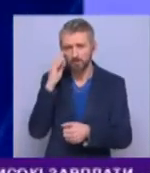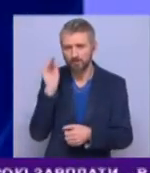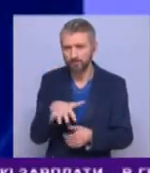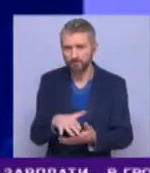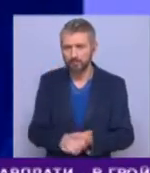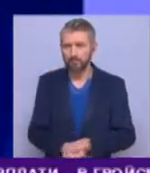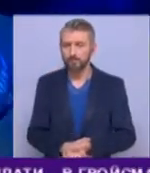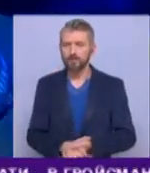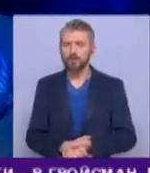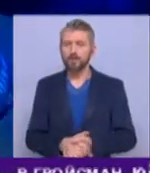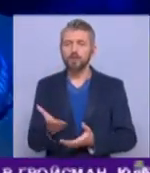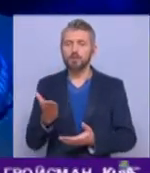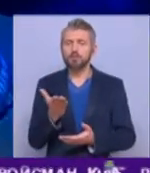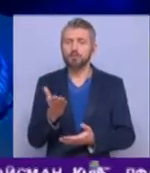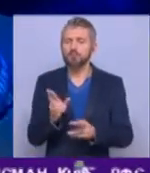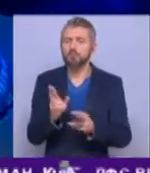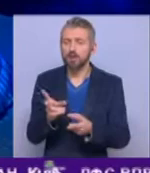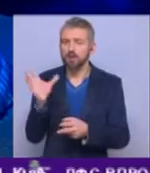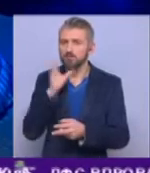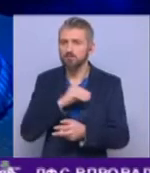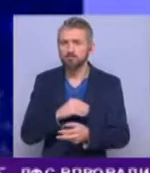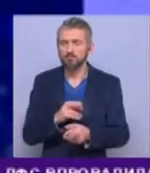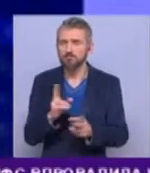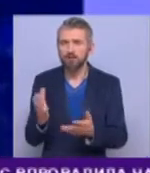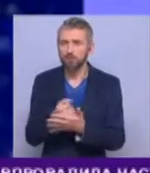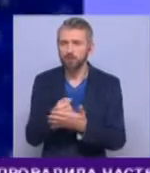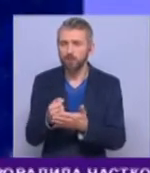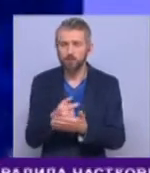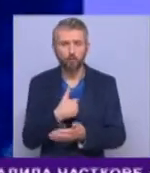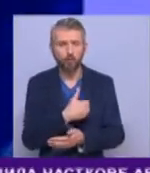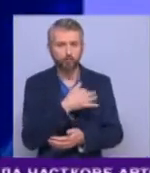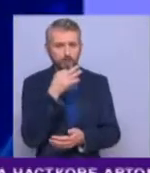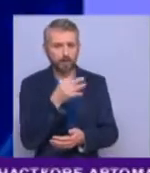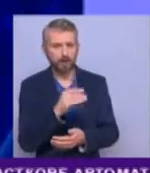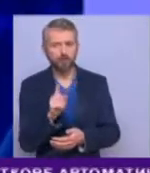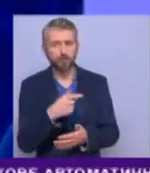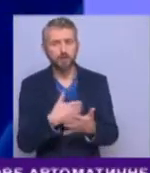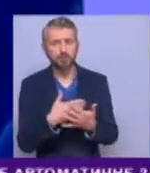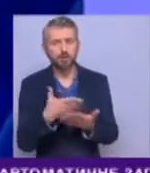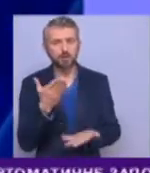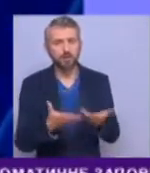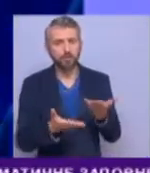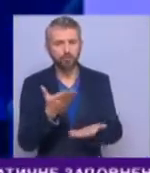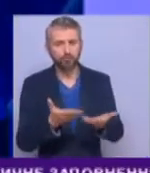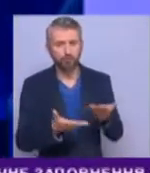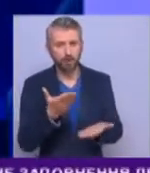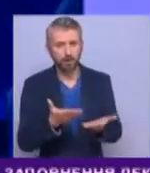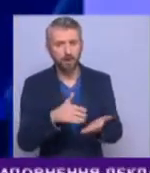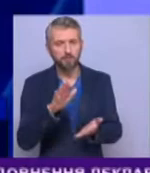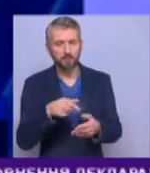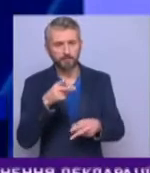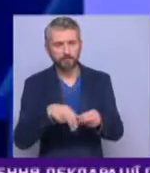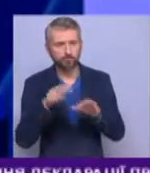увагу. От якою кров'ю це сьогодні дається? Ну, і хочу сказати, перш за все, що, наприклад, якщо йде в нас, ну, після